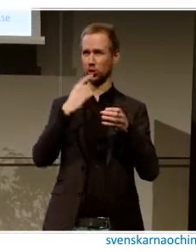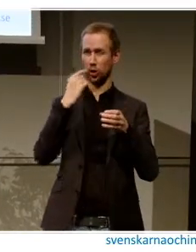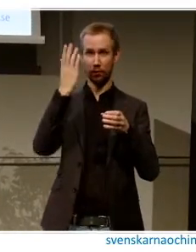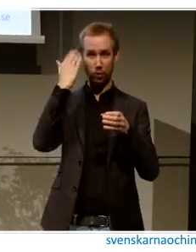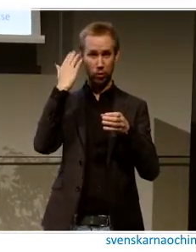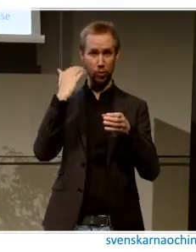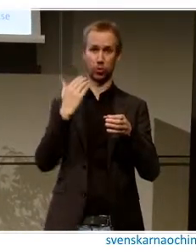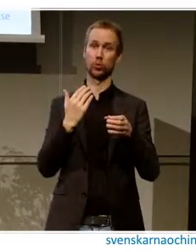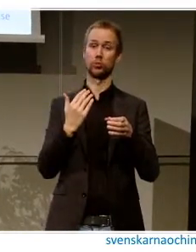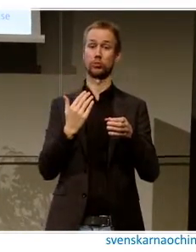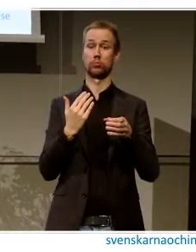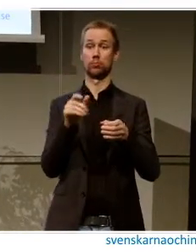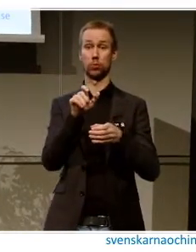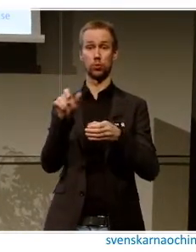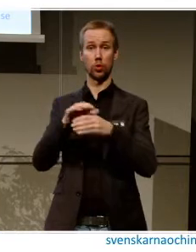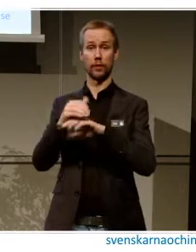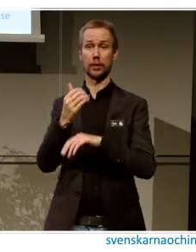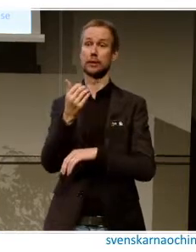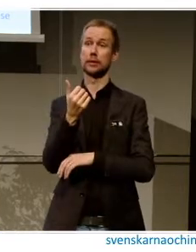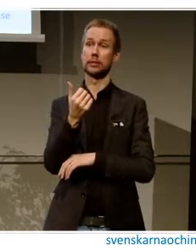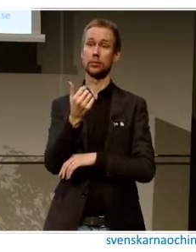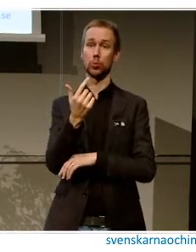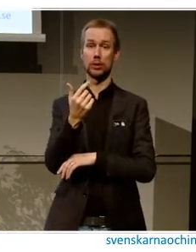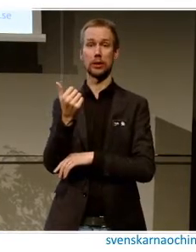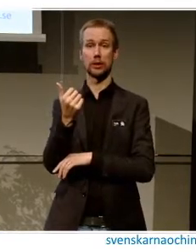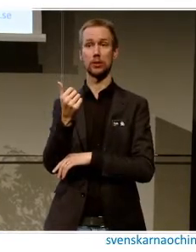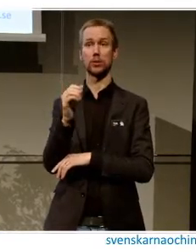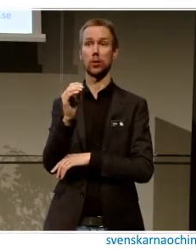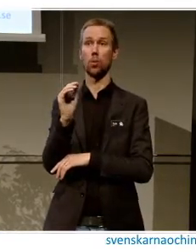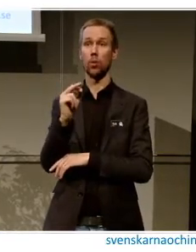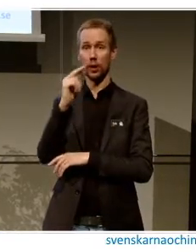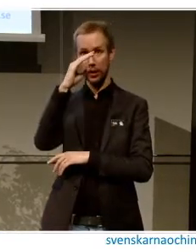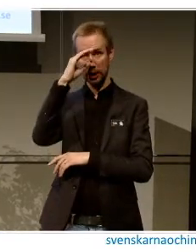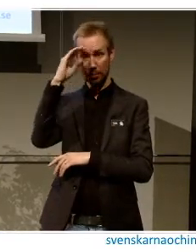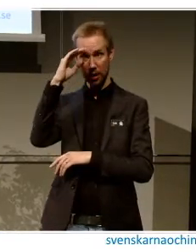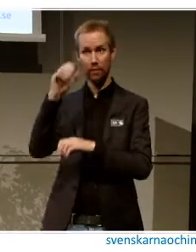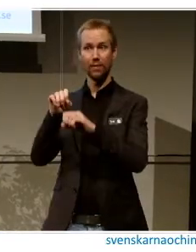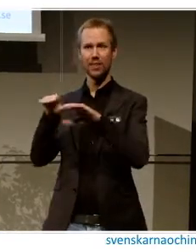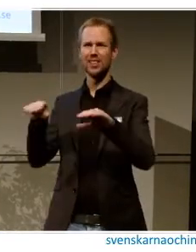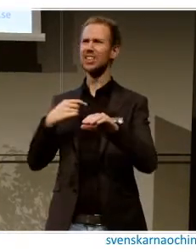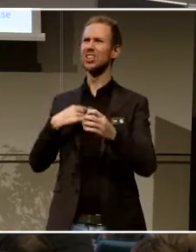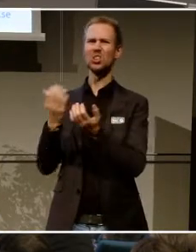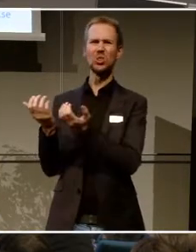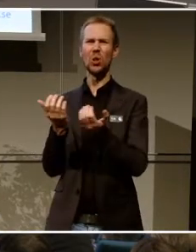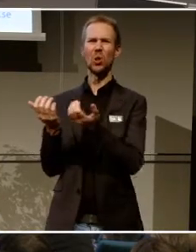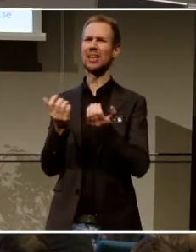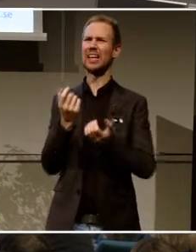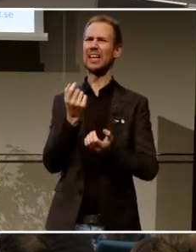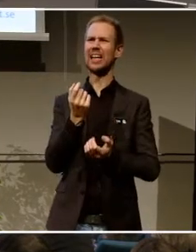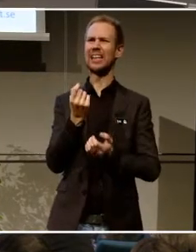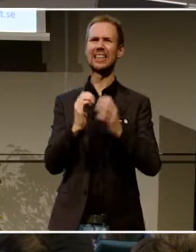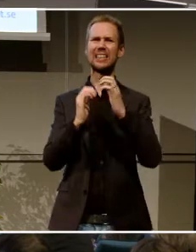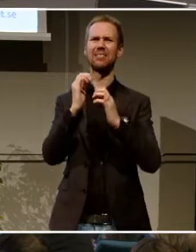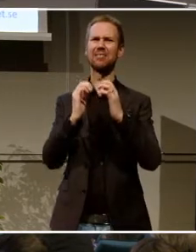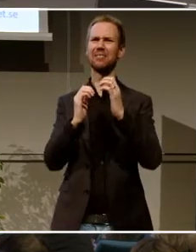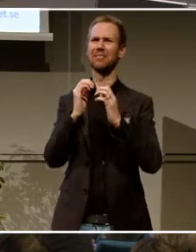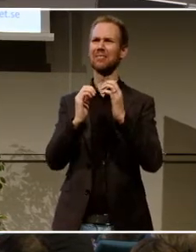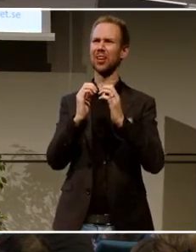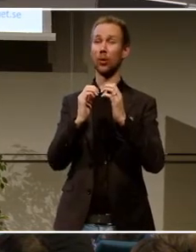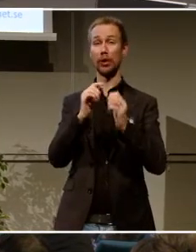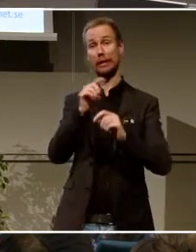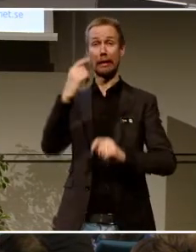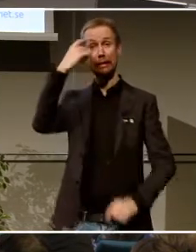ju 76-plussingarna som är flest. Jag saknar lite siffrorna här, de hade jag med när jag skickade dem, men ni får väl gissa hur